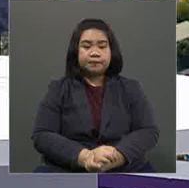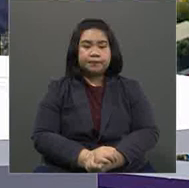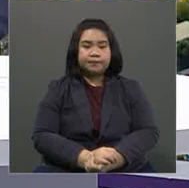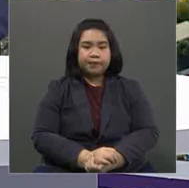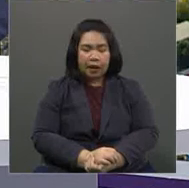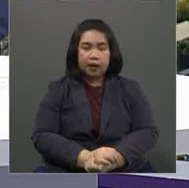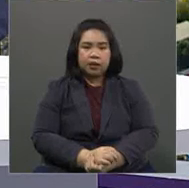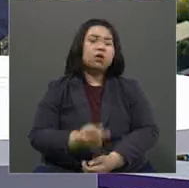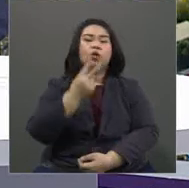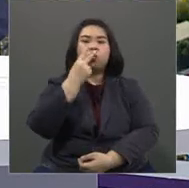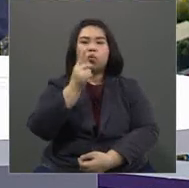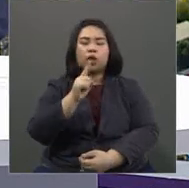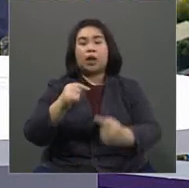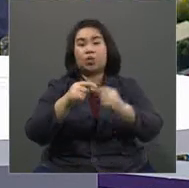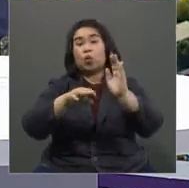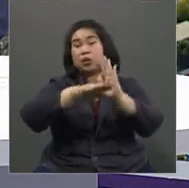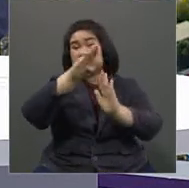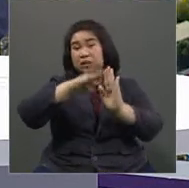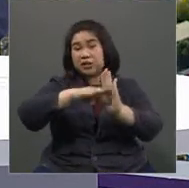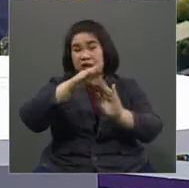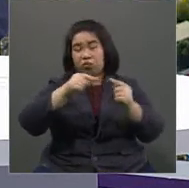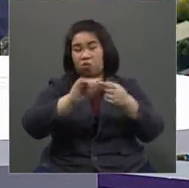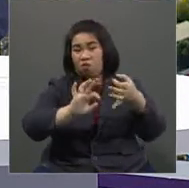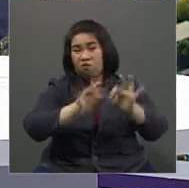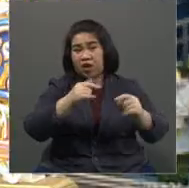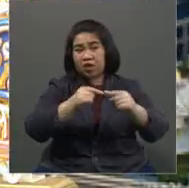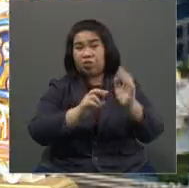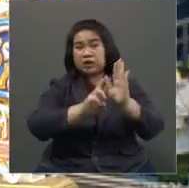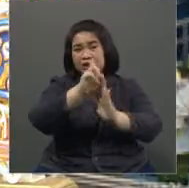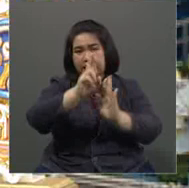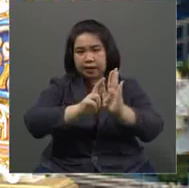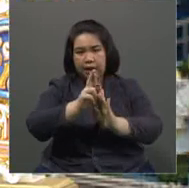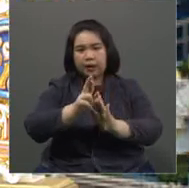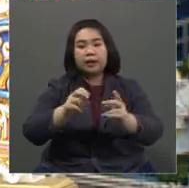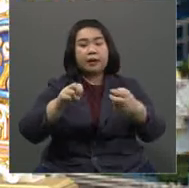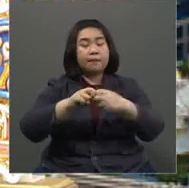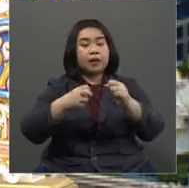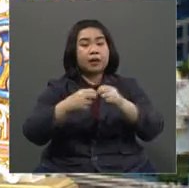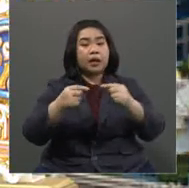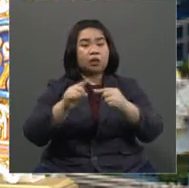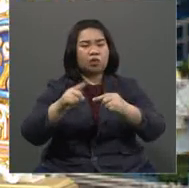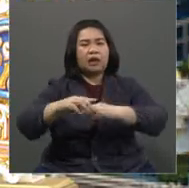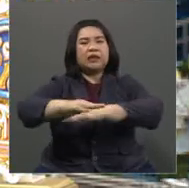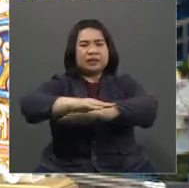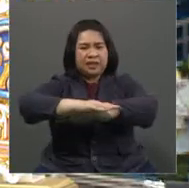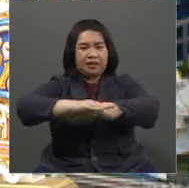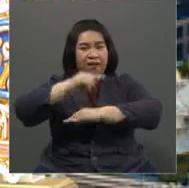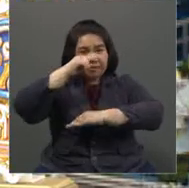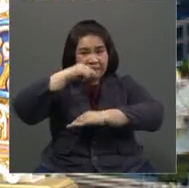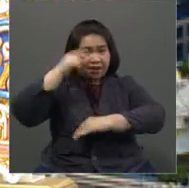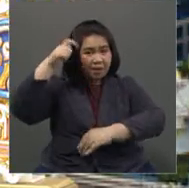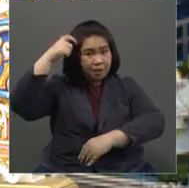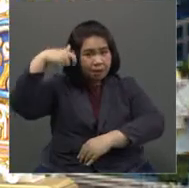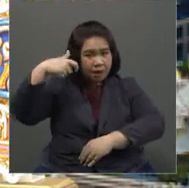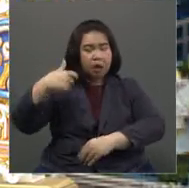ไปดูสถานการณ์ไฟป่าในพื้นที่ภาคเหนือกันบ้างนะคะโดยเฉพาะที่จังหวัดเชียงรายเกิดไฟป่าขึ้นที่บริเวณตามแนวชายแดนไทยเมียนมาร์ค่ะ